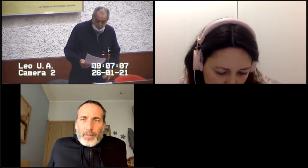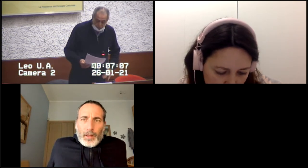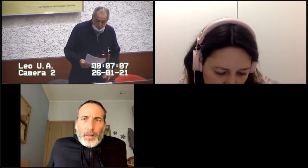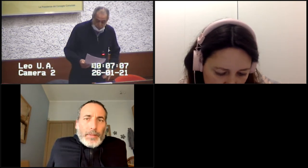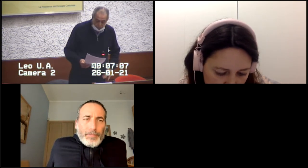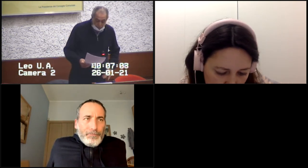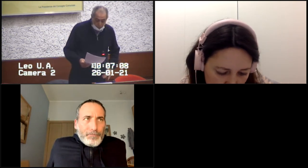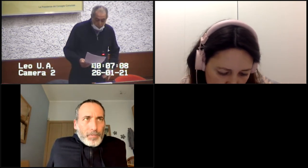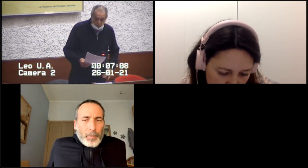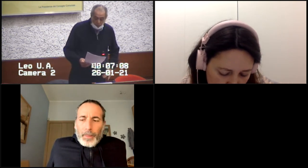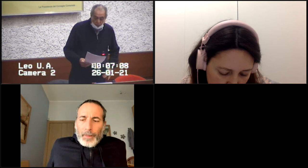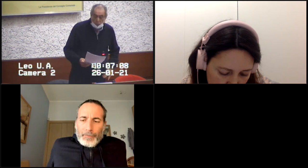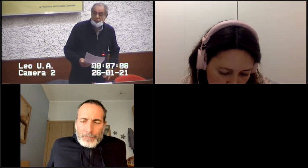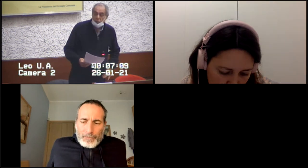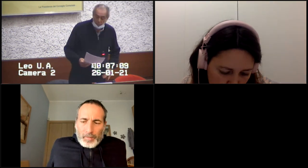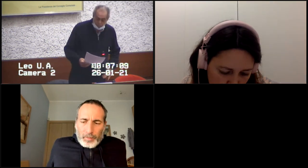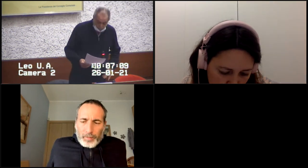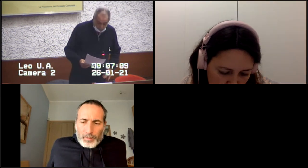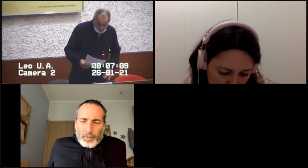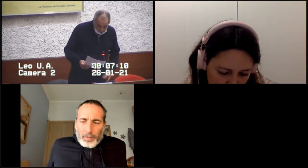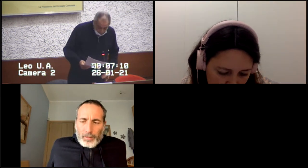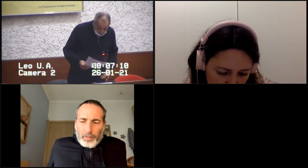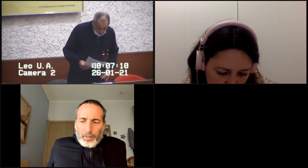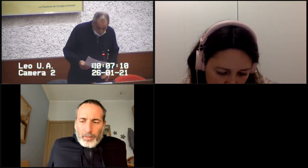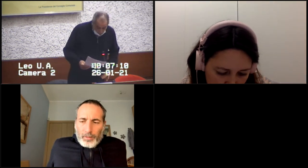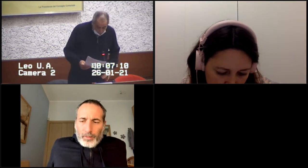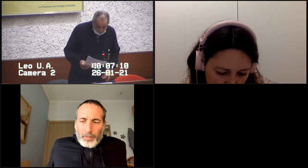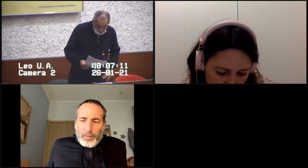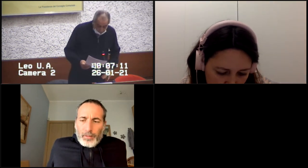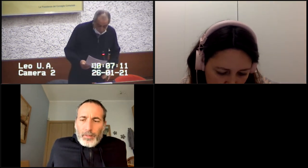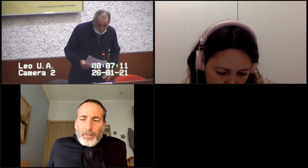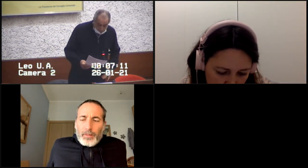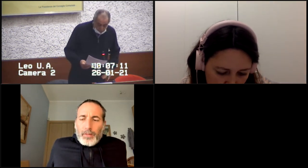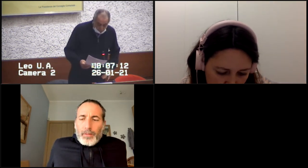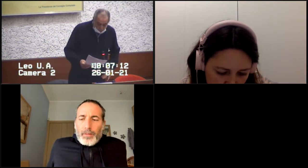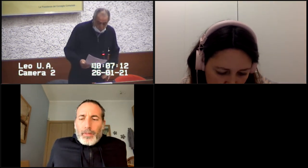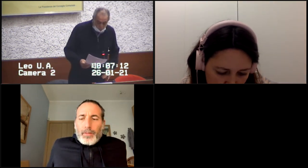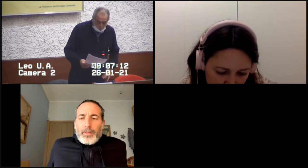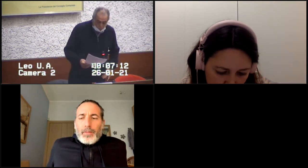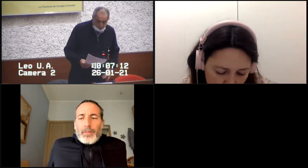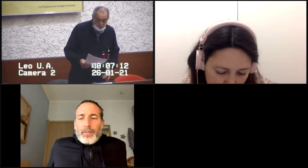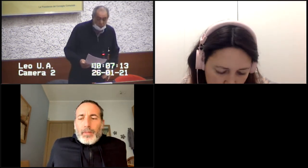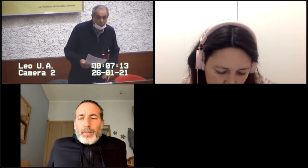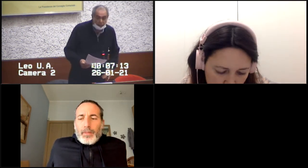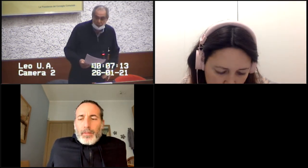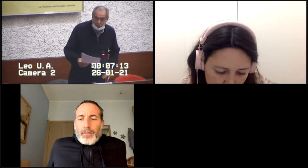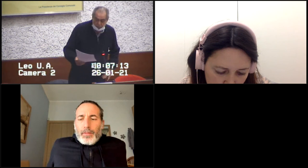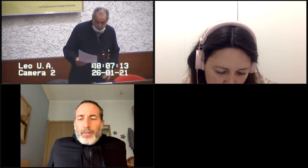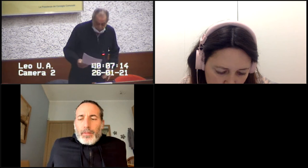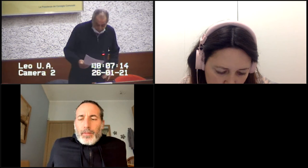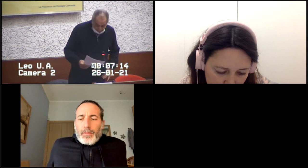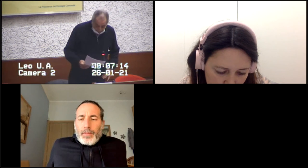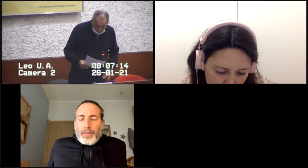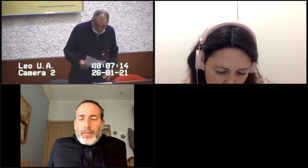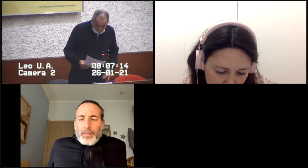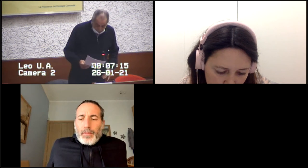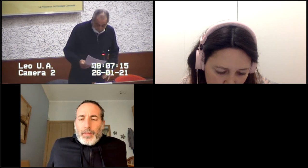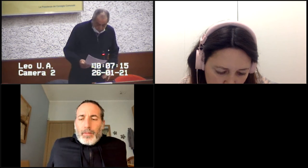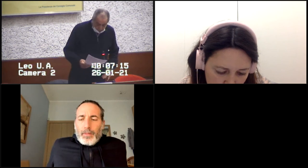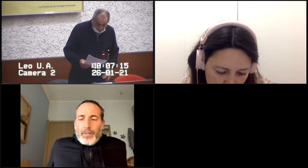stima economica. Uno dei dubbi però rimane. Come tutti sappiamo, tutto il comparto, l'ha appena anche